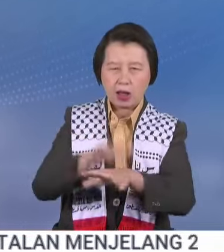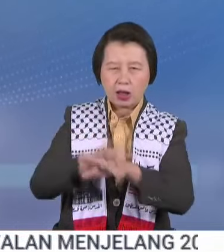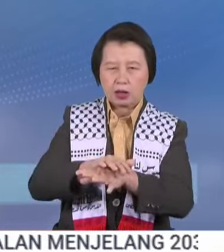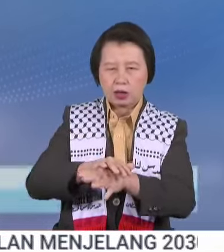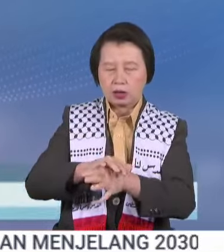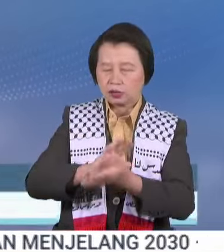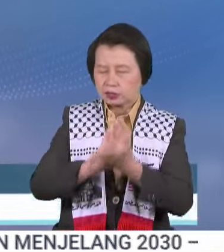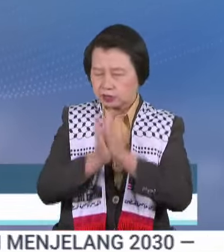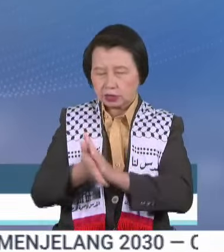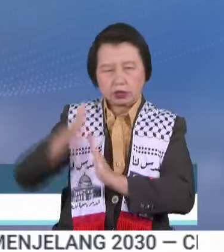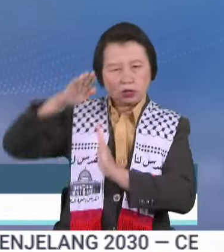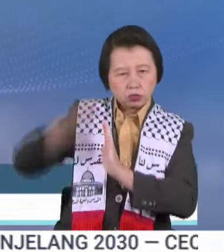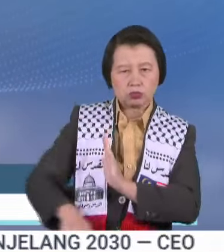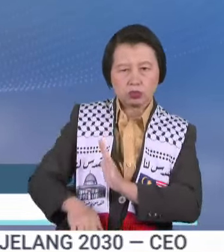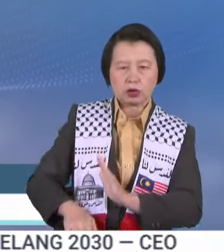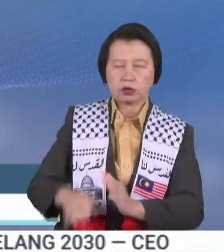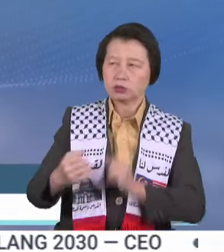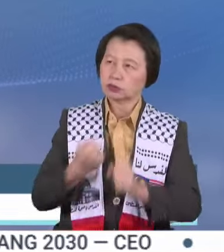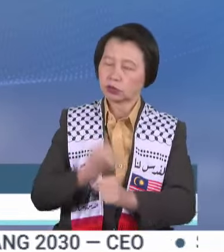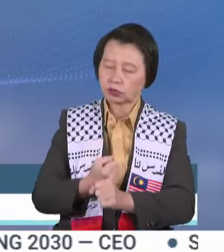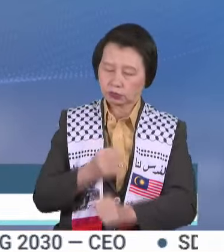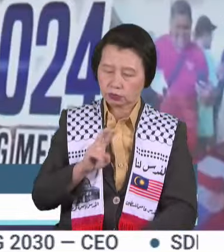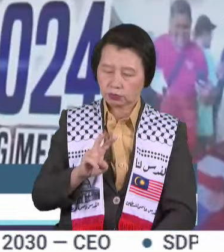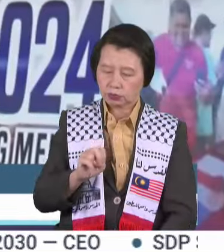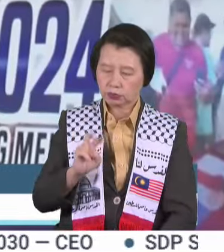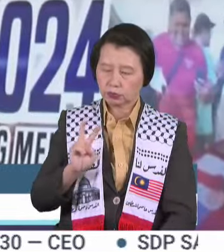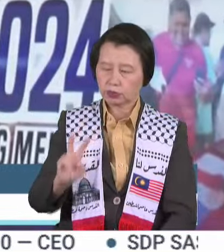KBR menjelang 2025.